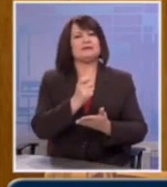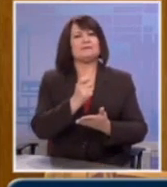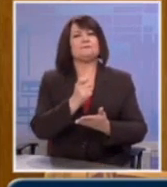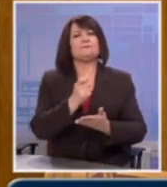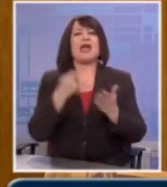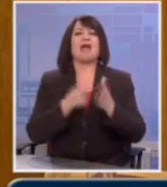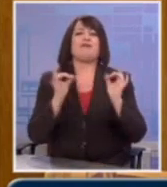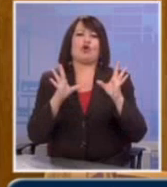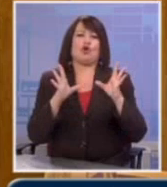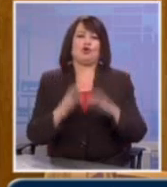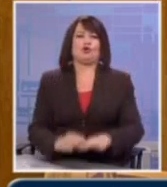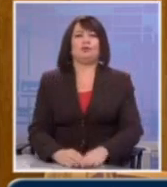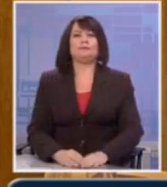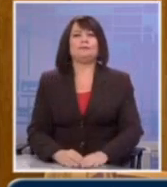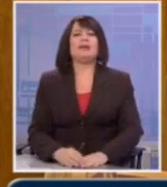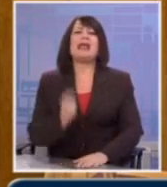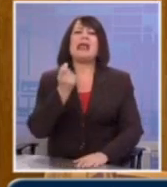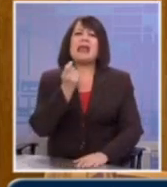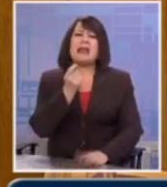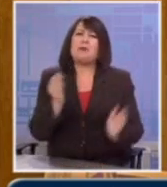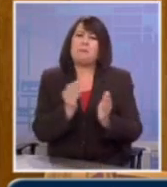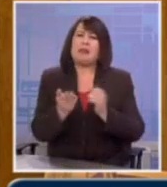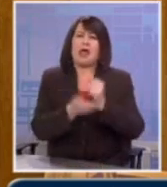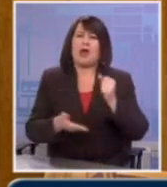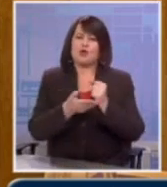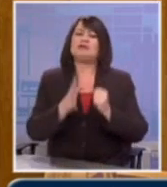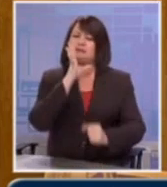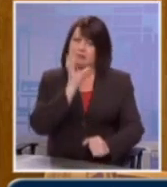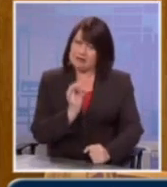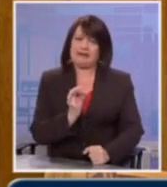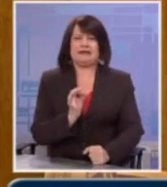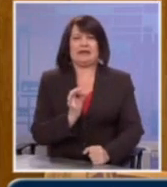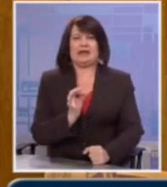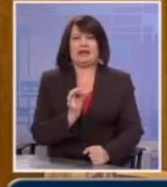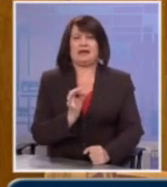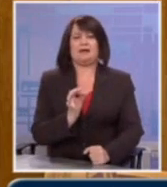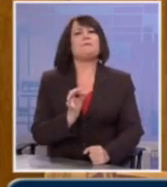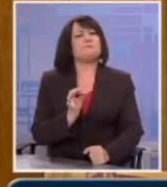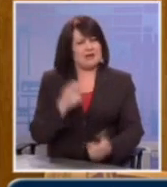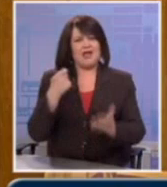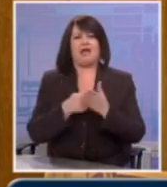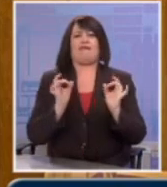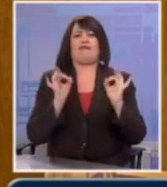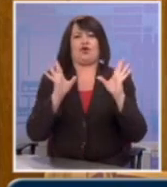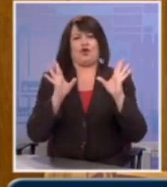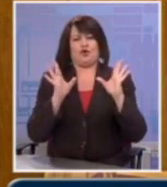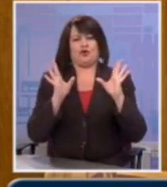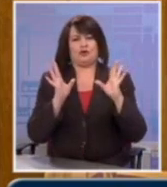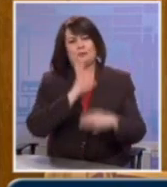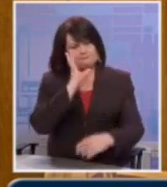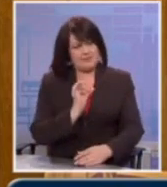αφορολόγητο με άλλα λόγια η μικρή και η μεσαία αγροτιά πραγματικά παραμένει με αφορολόγητες